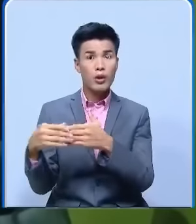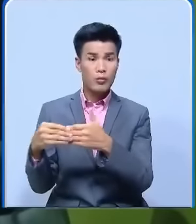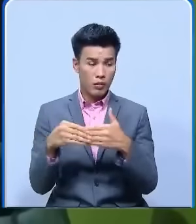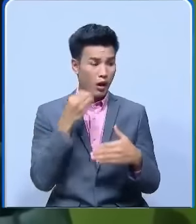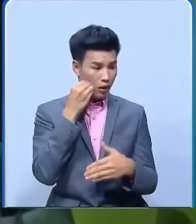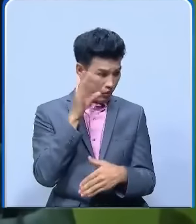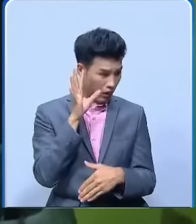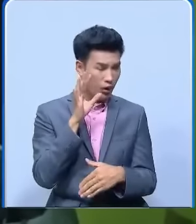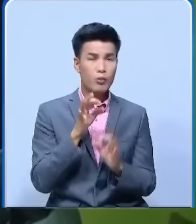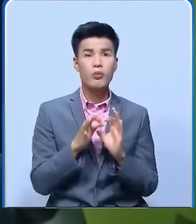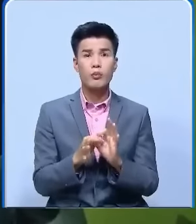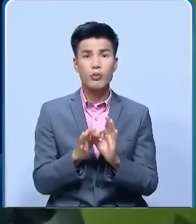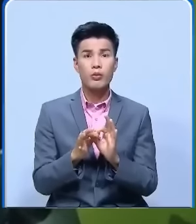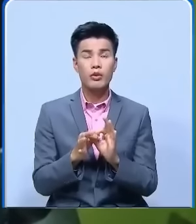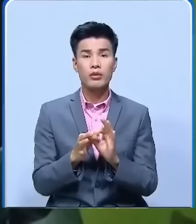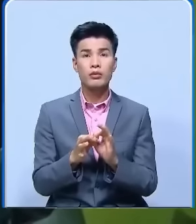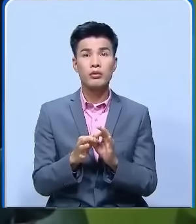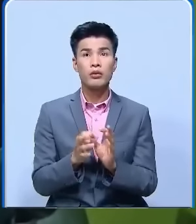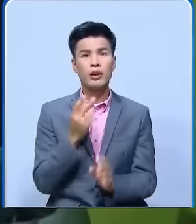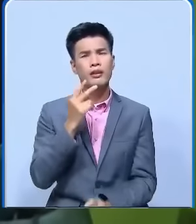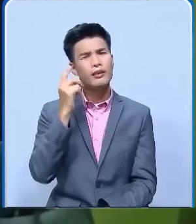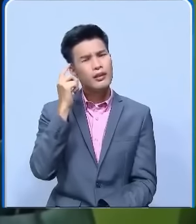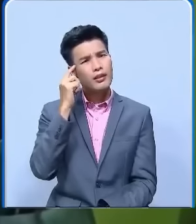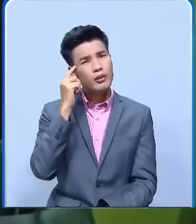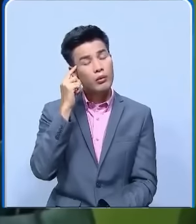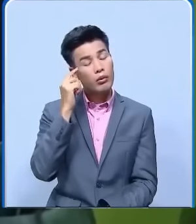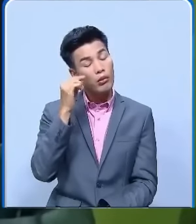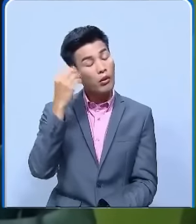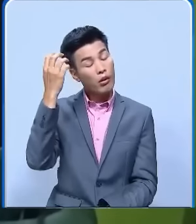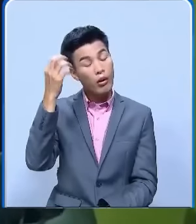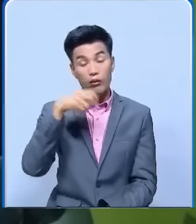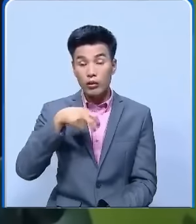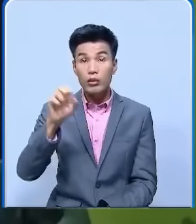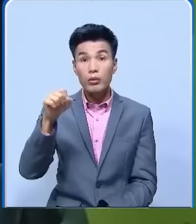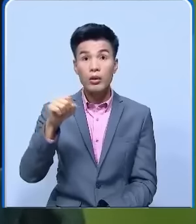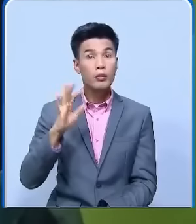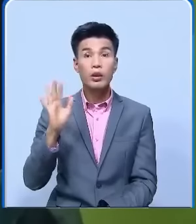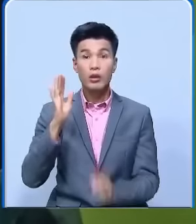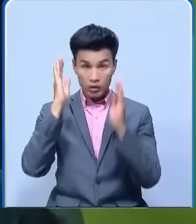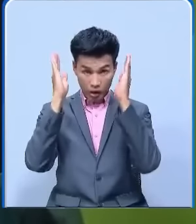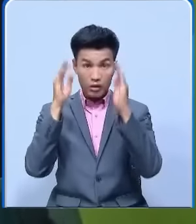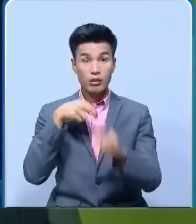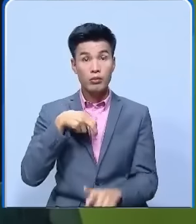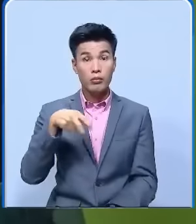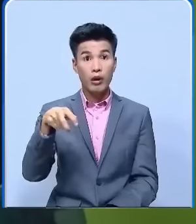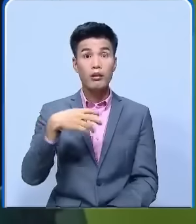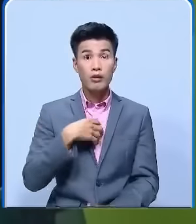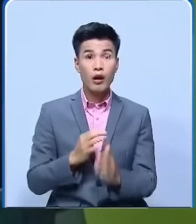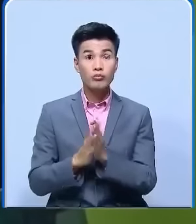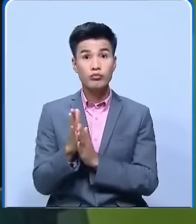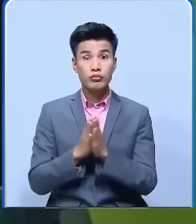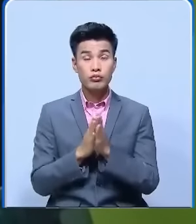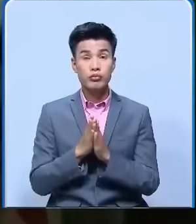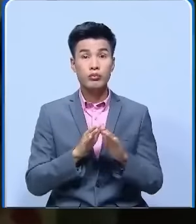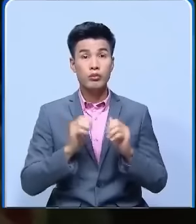หน่อยเพราะว่าเป็นห่วงตอนแรกที่เห็นข่าวนี้นะคิดว่าเอ๊ะเาละเมอหรือเปล่าไม่ใช่นะมาแบบมีสติมาแบบมุ่งมั่นจัดกระเป๋ามา